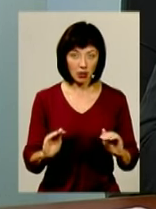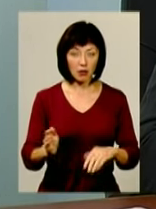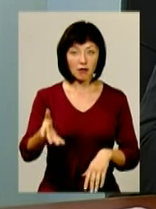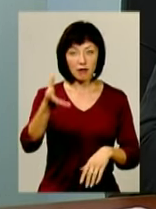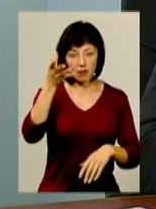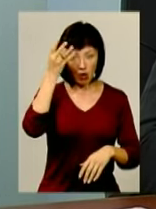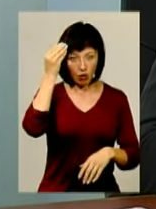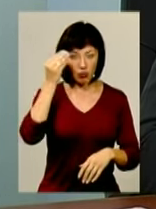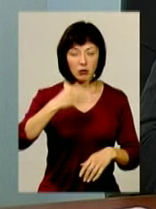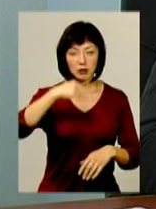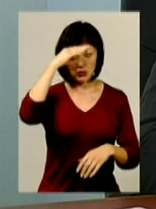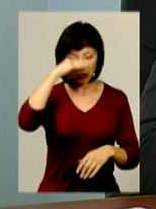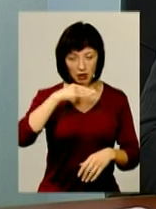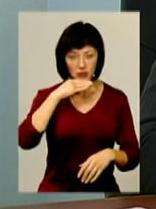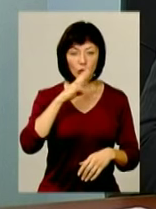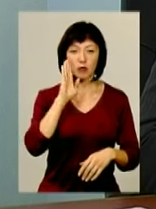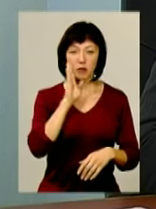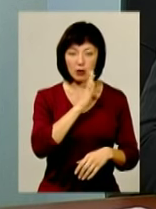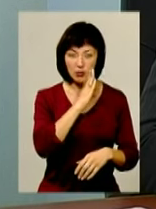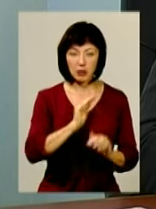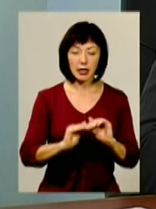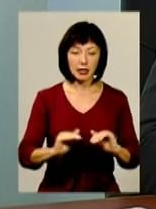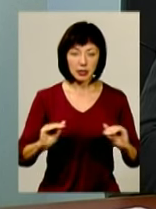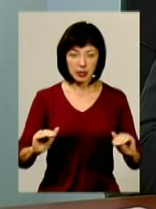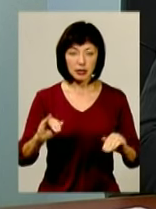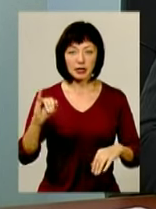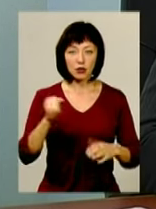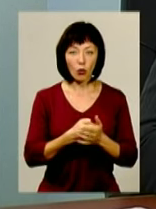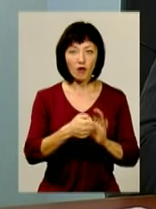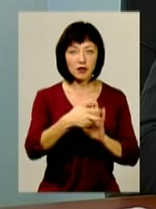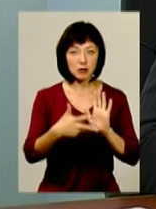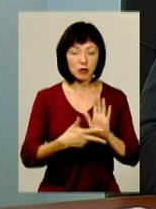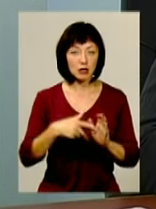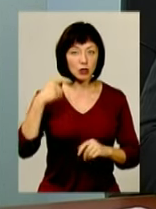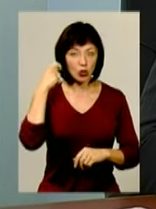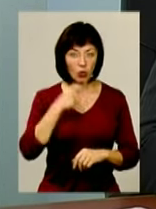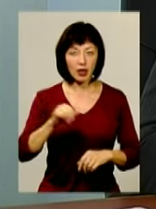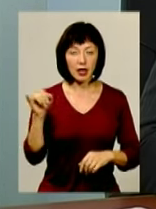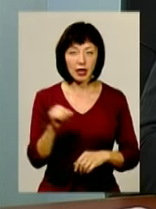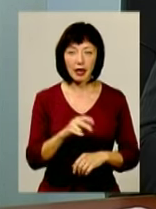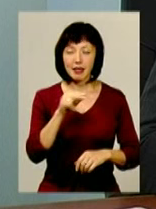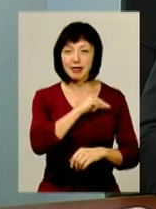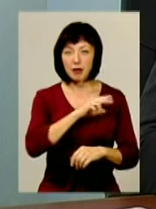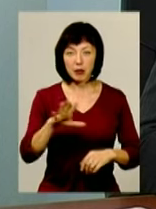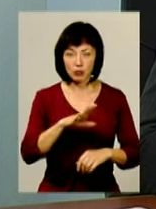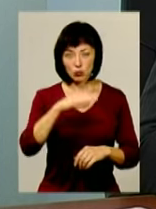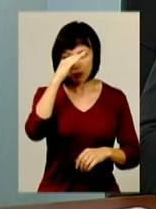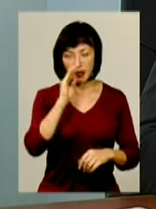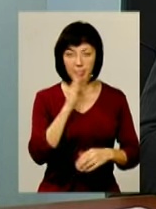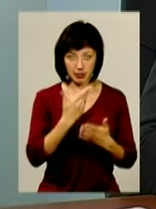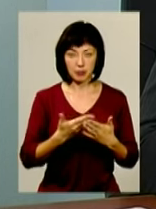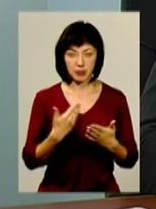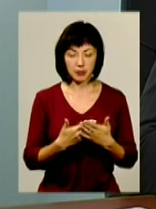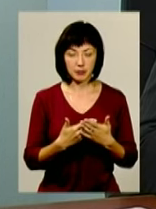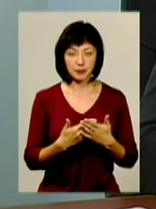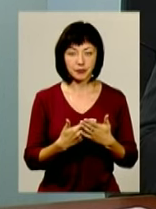Враховується батько, мати, діти до 18 років і непрацюючі батьки.